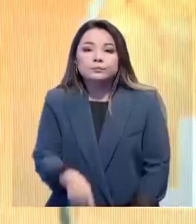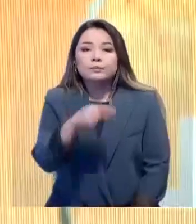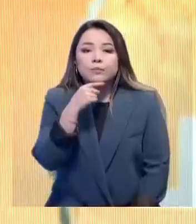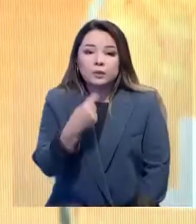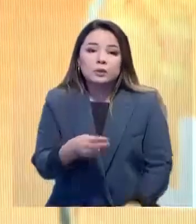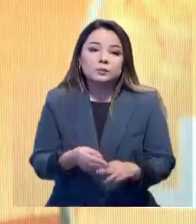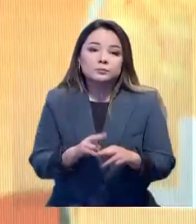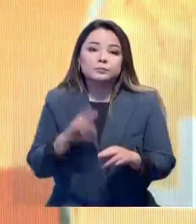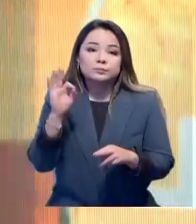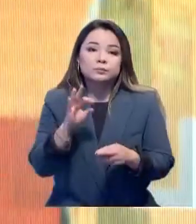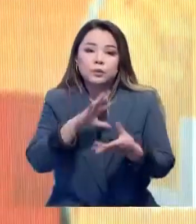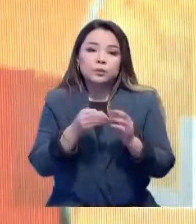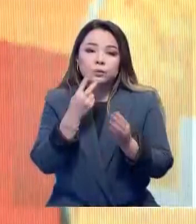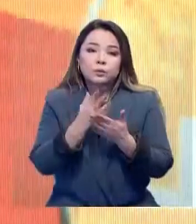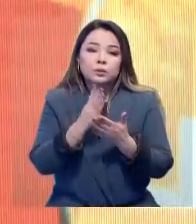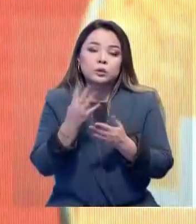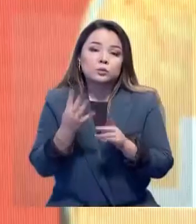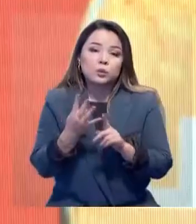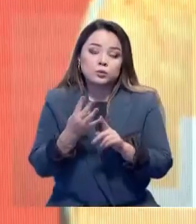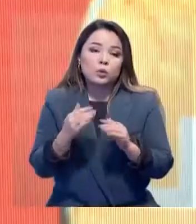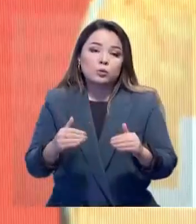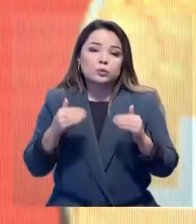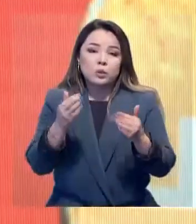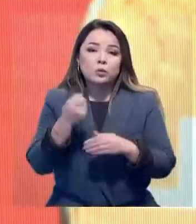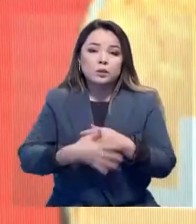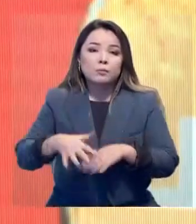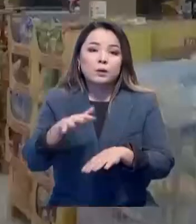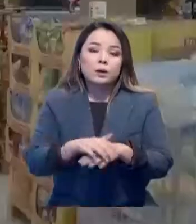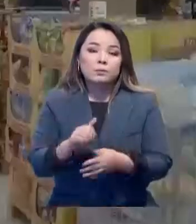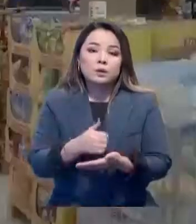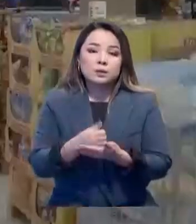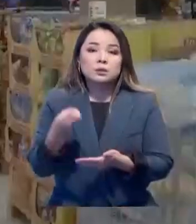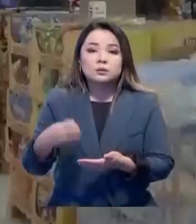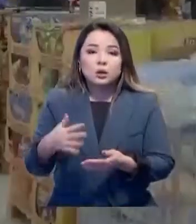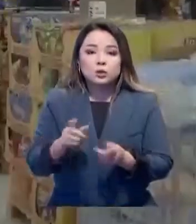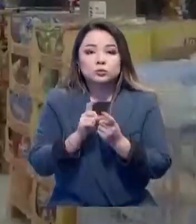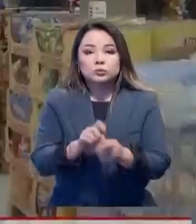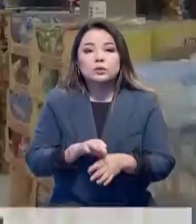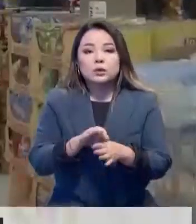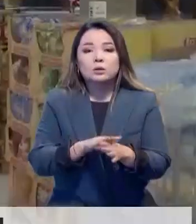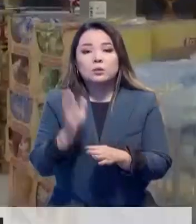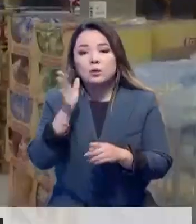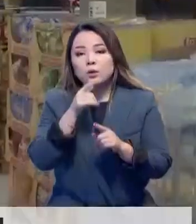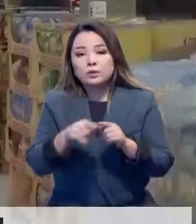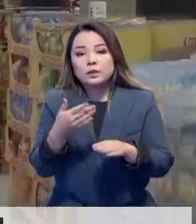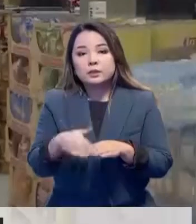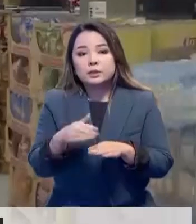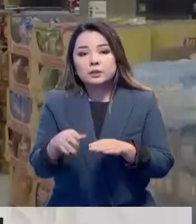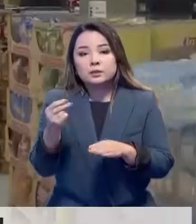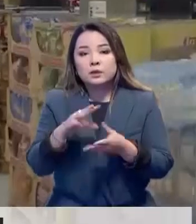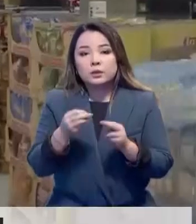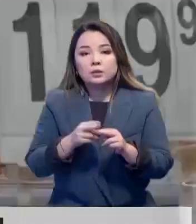Ресейде де биыл пайыздық мөлшерлеме осымен 4-ші рет көтерілді. Орталық банк басшысы қымбатшылықпен күресу үшін алдағы уақытта қаржы несие